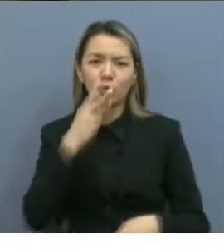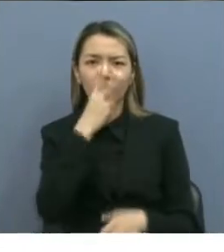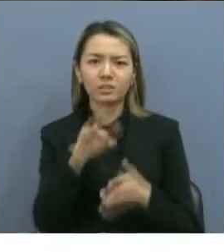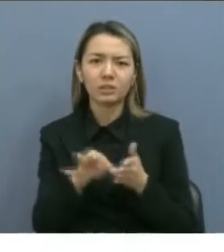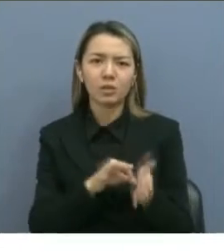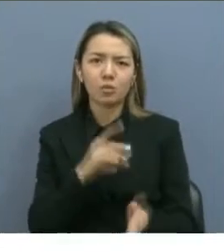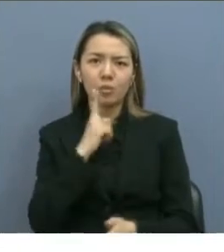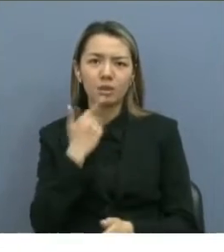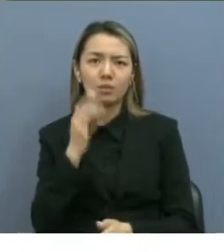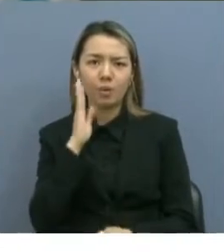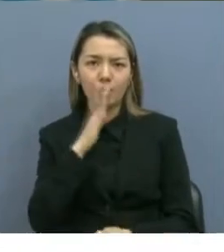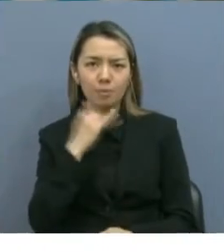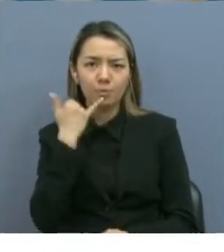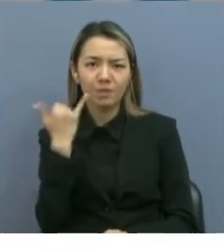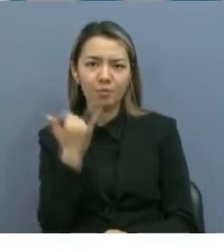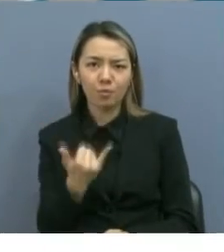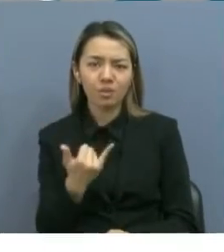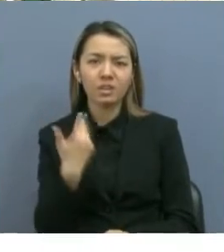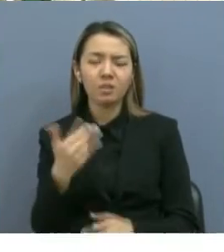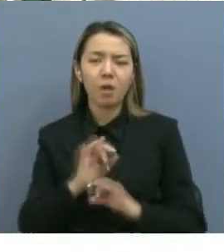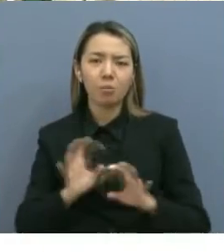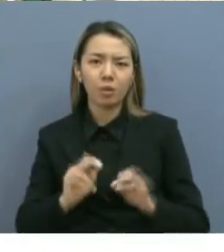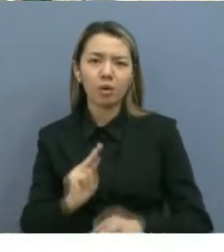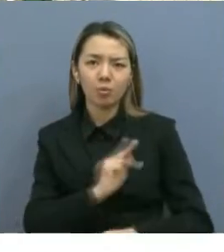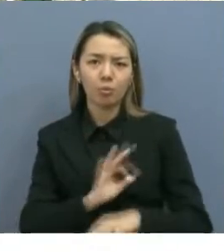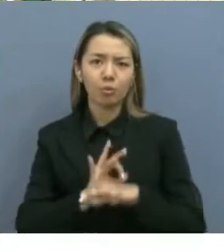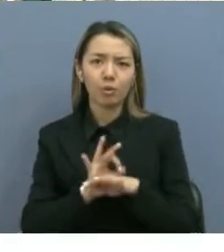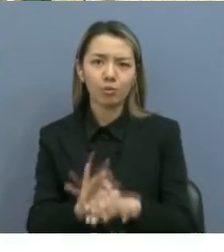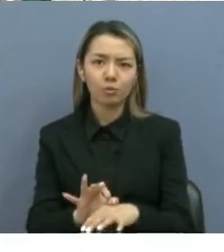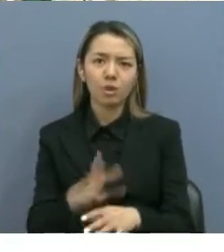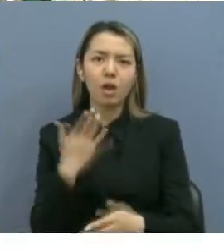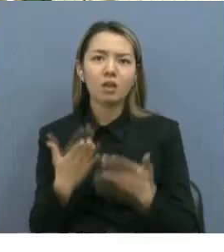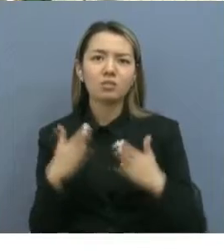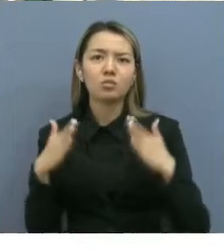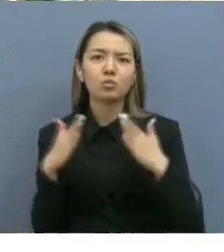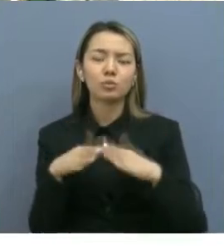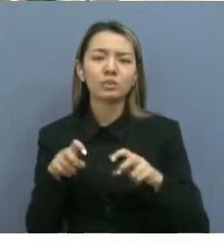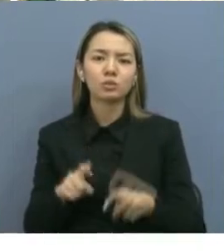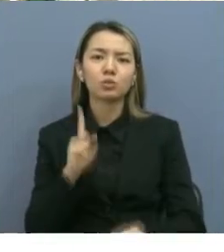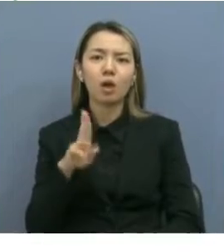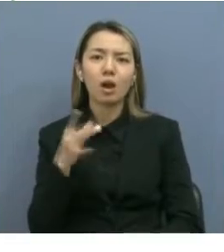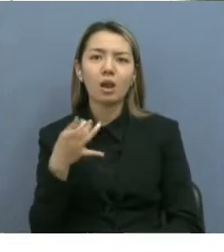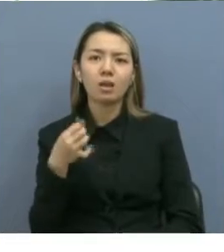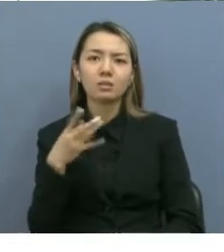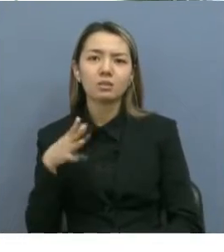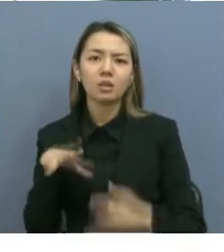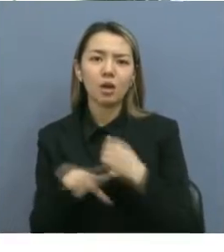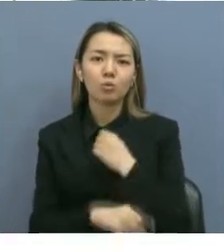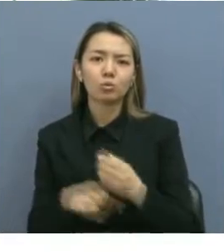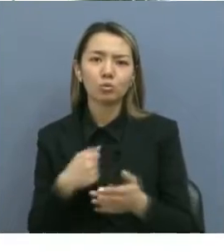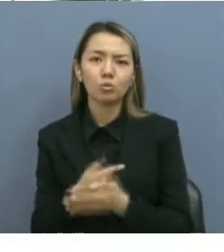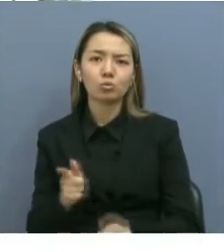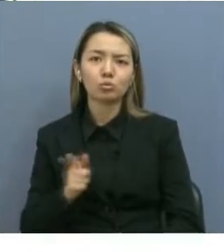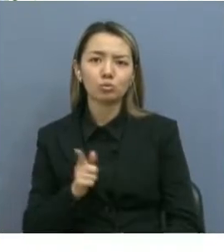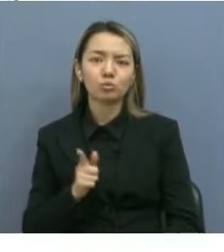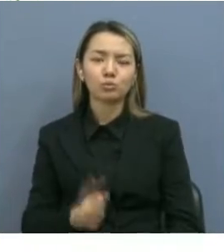бірден жасөспірімнің ата-анасына хабарласып, оларға түсіндіру жұмыстары жүргізіледі. Ал үйде отырған бүлдіршіндер карантиннің аяқталуын тағатсыздана